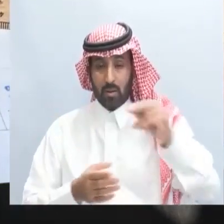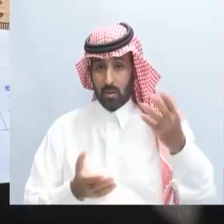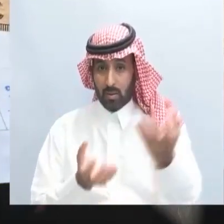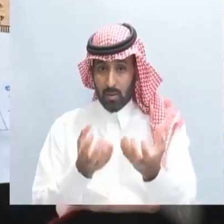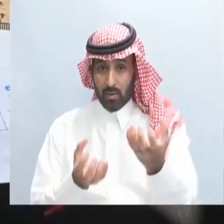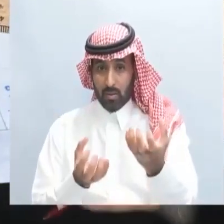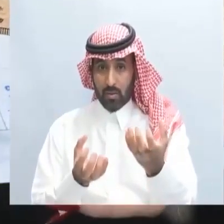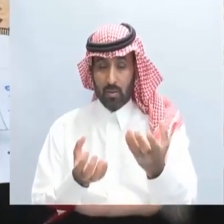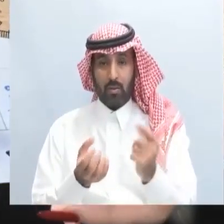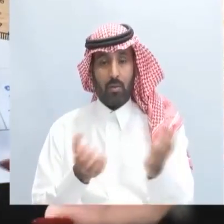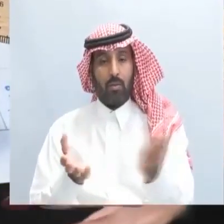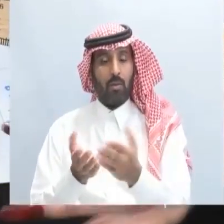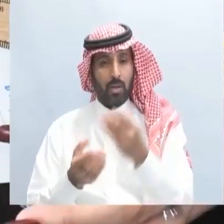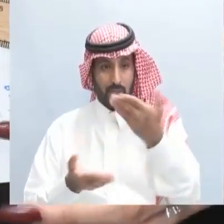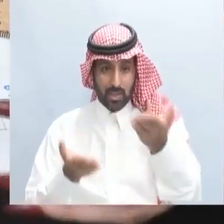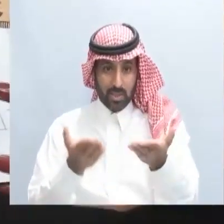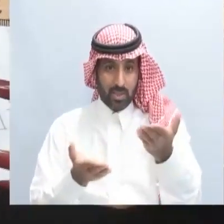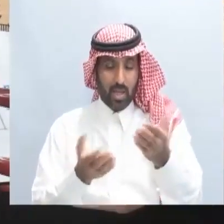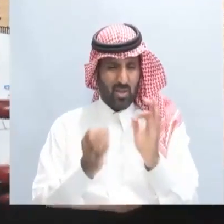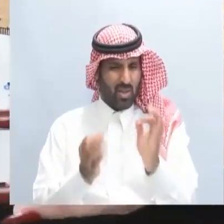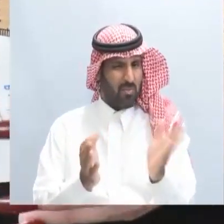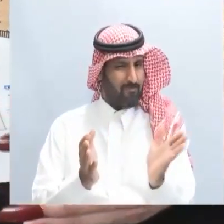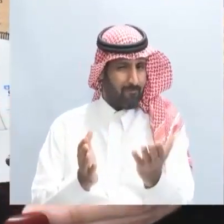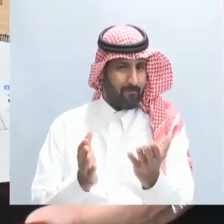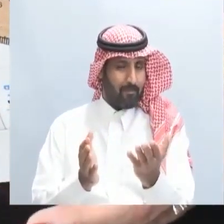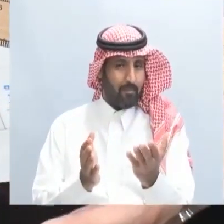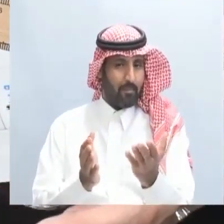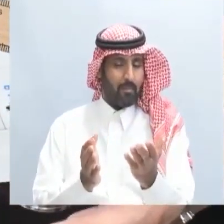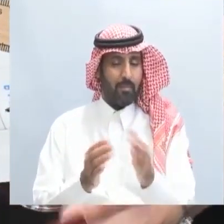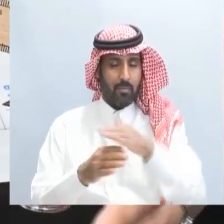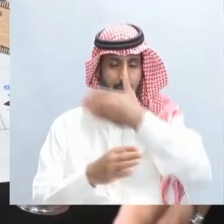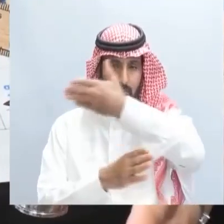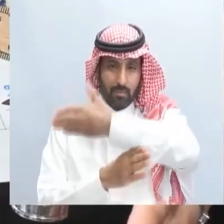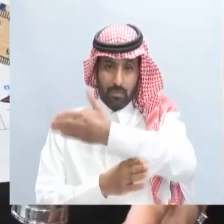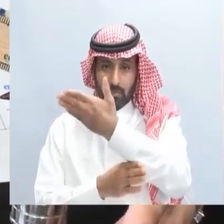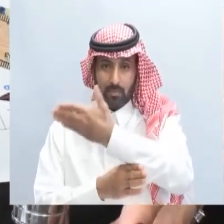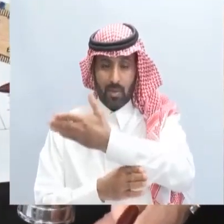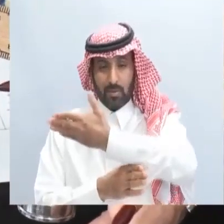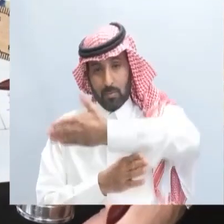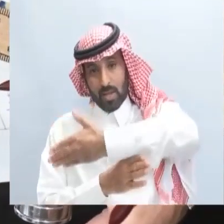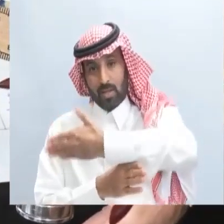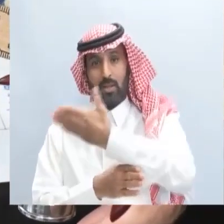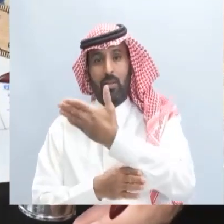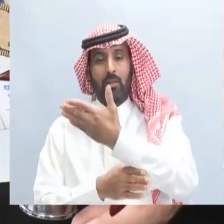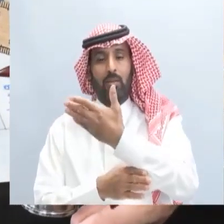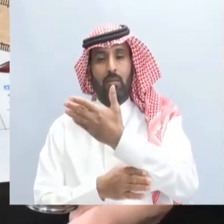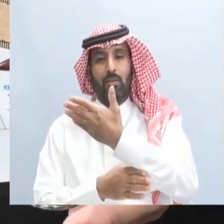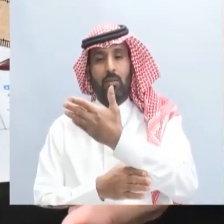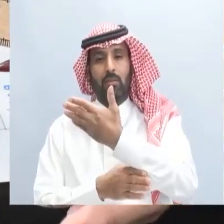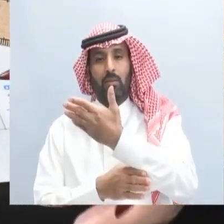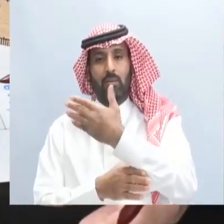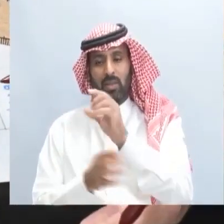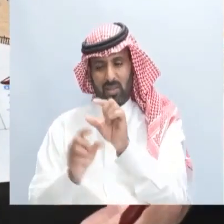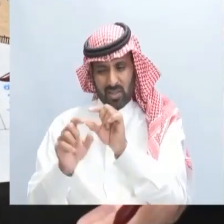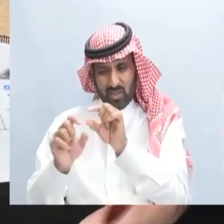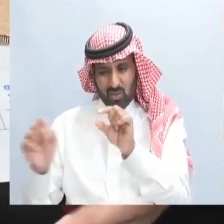لاحظ سنقوم بمساواه ماذا تقريبا ايضا ها لاحظ مالت فبالتالي لابد لي ان ابعد